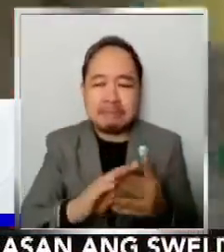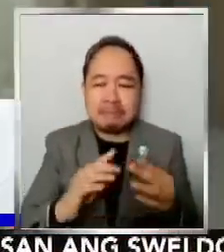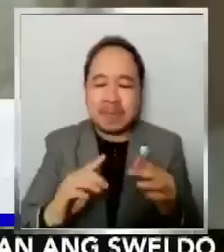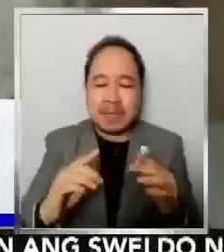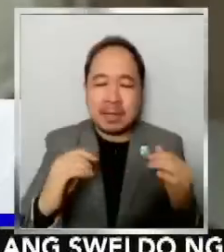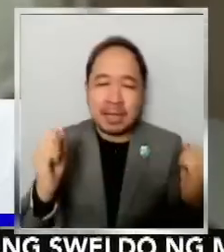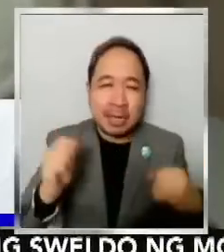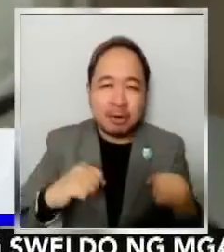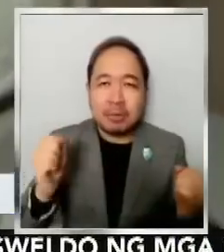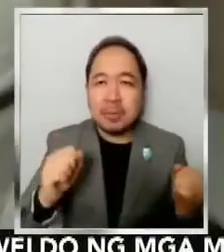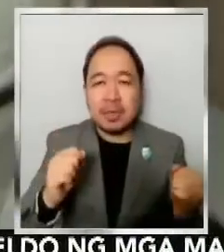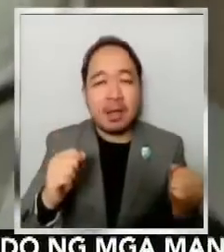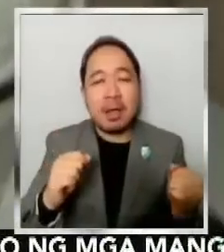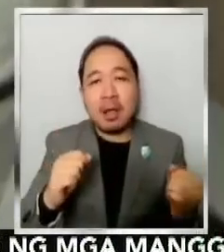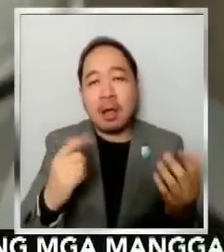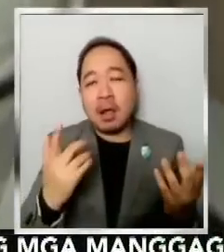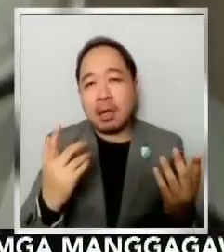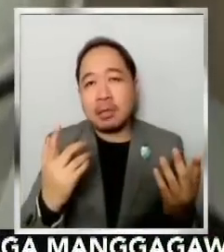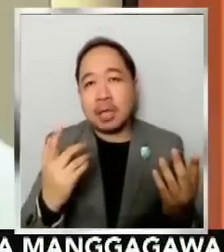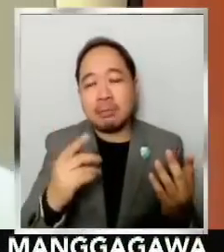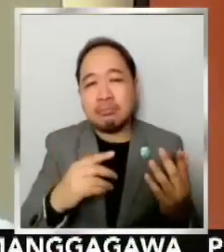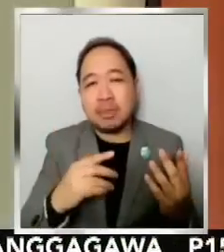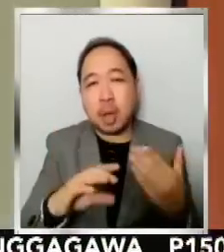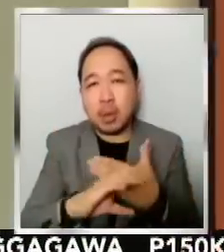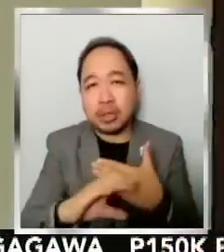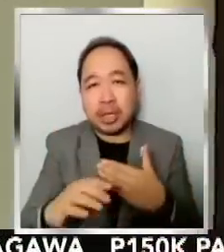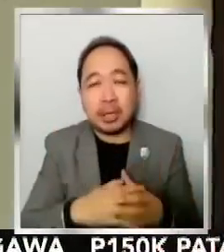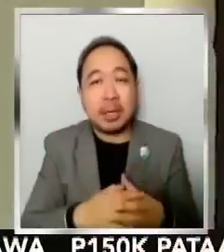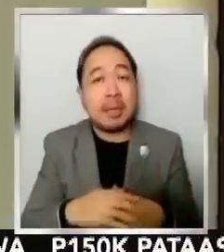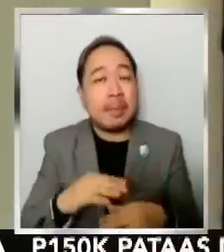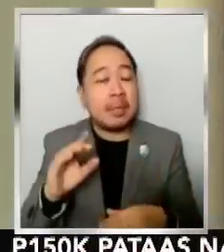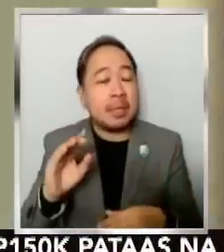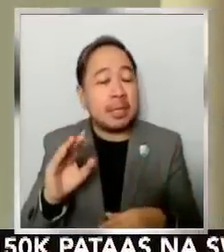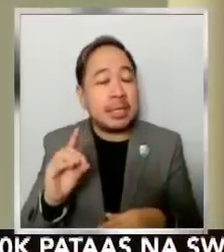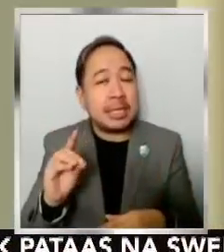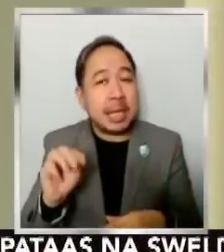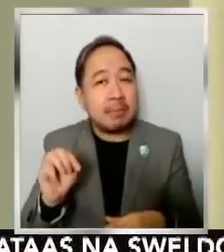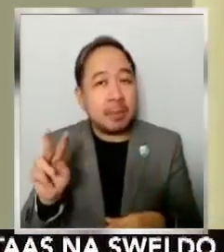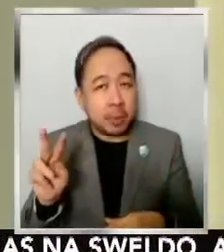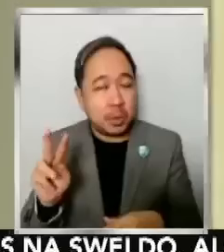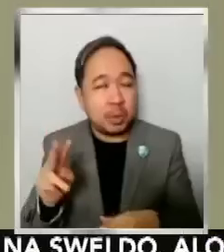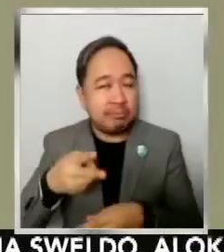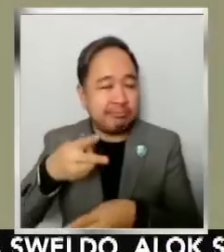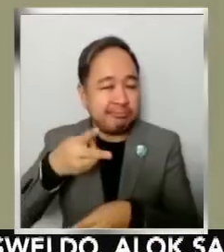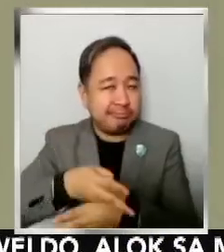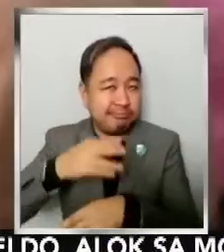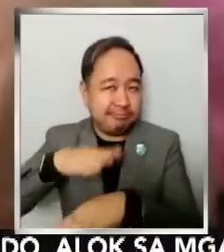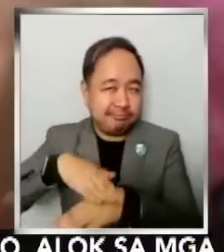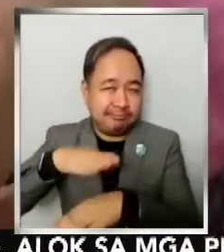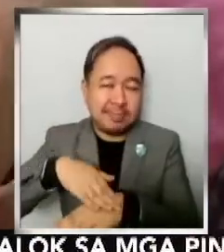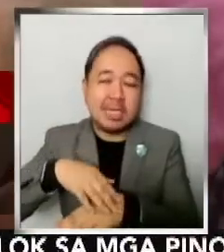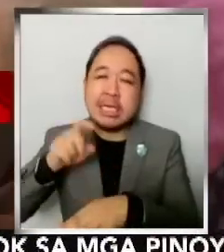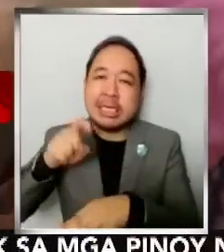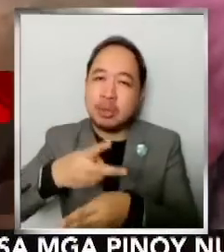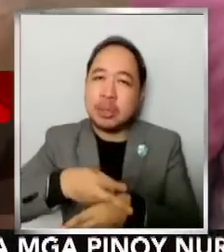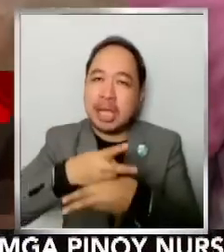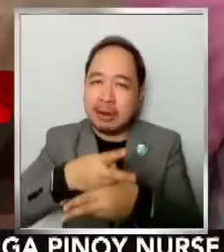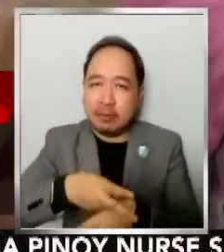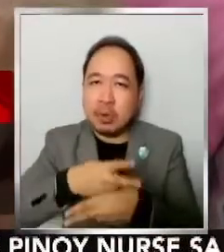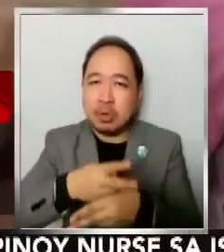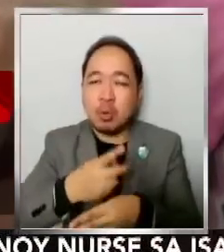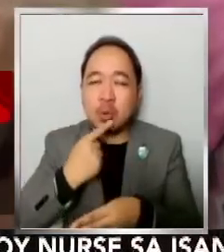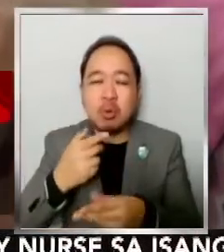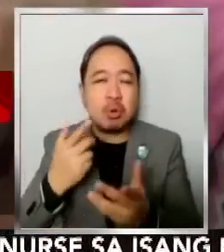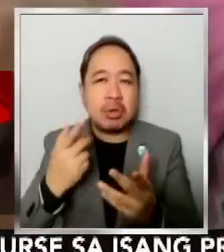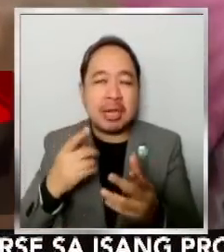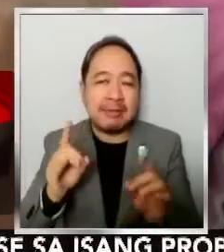Understanding. Paalala lang ng DMW, mag-ingat sa mga illegal recruiters sa social media sites. Para sa job